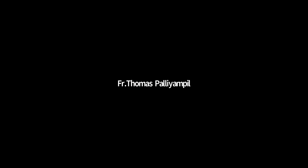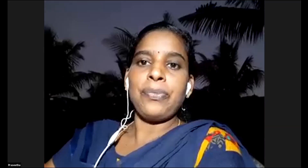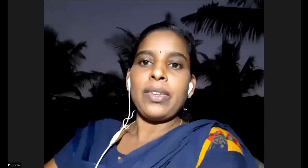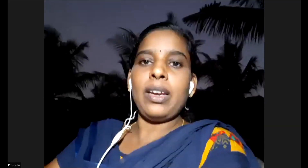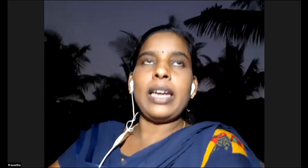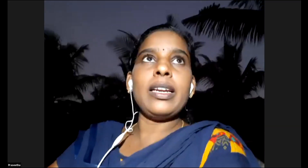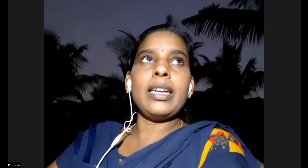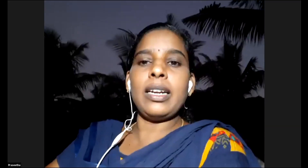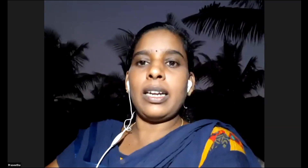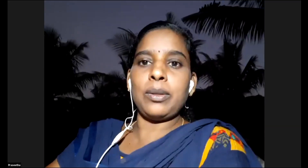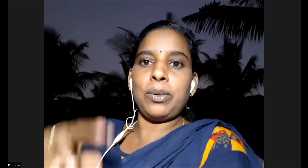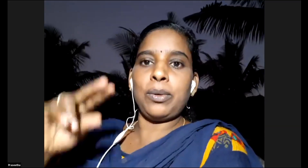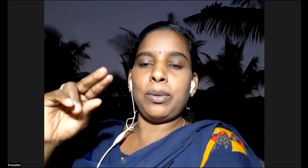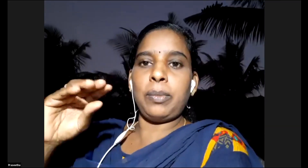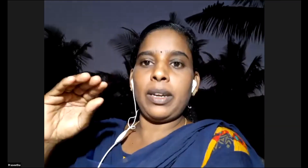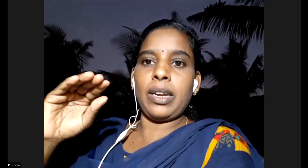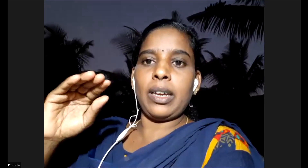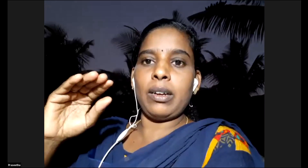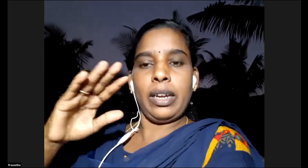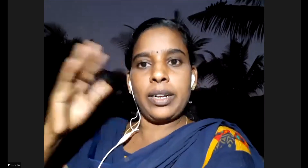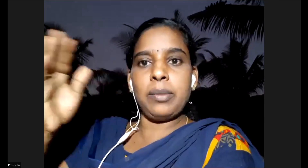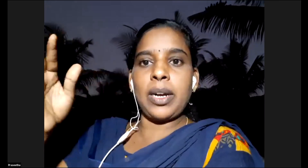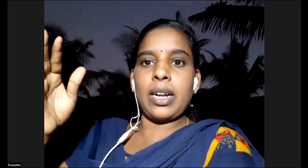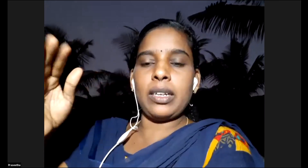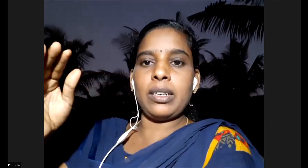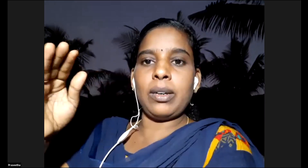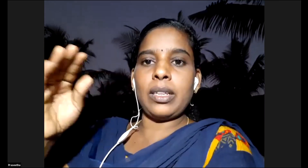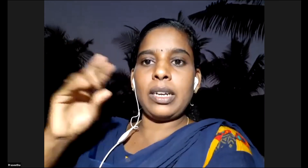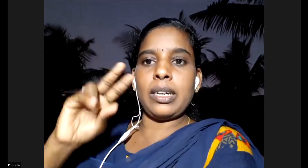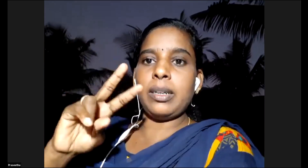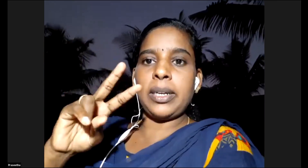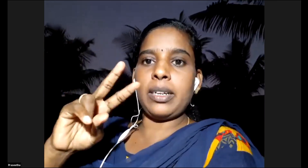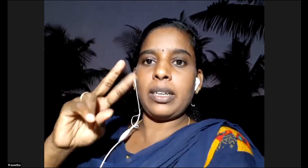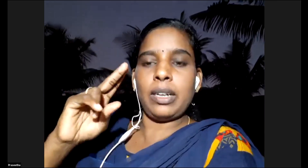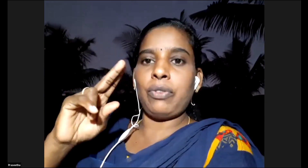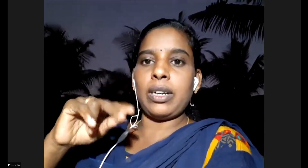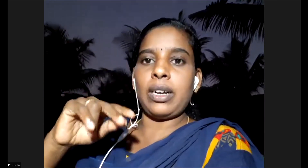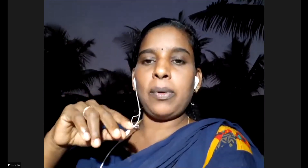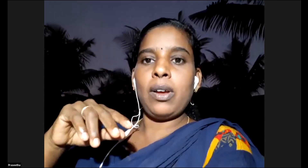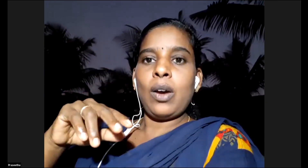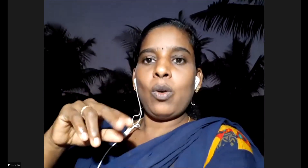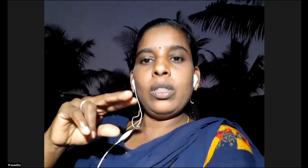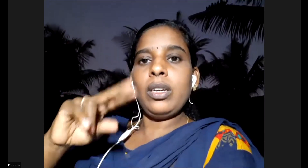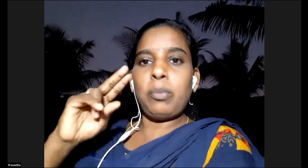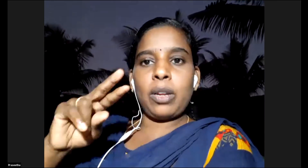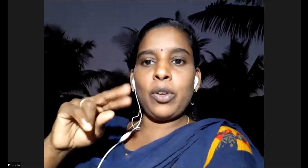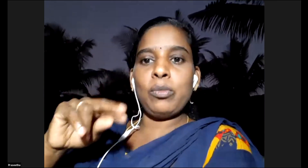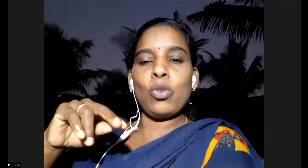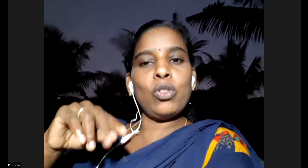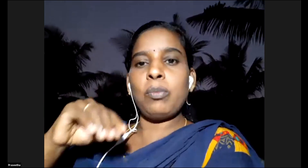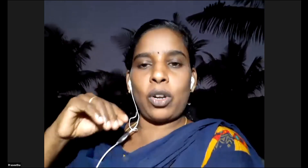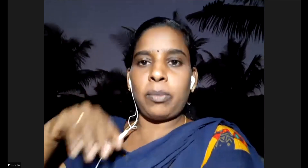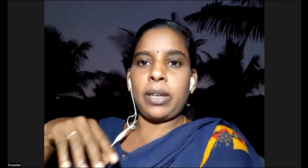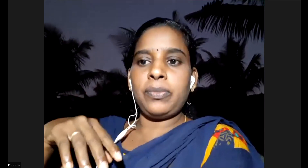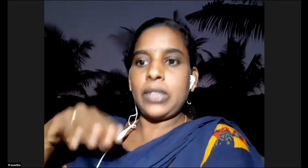ഇപ്പോ എന്റെ നാട്ടിലുണ്ടായിരുന്നു ഒരു പിന്നെ 7 മക്കളാണ്, അതിൽ 2 പേര് ഡഫാണ്. അപ്പോ 1 പൊട്ടമ്പിനും